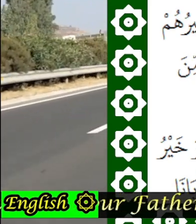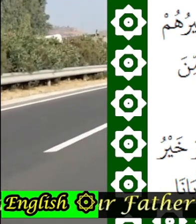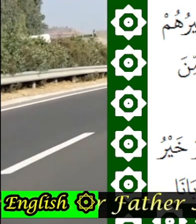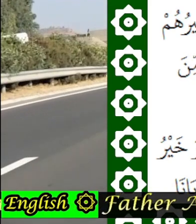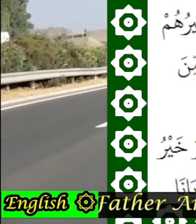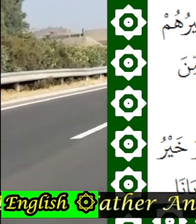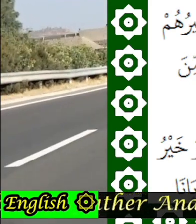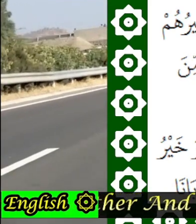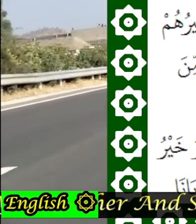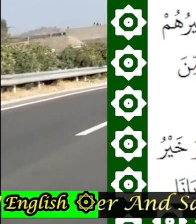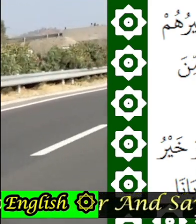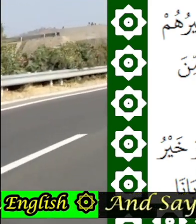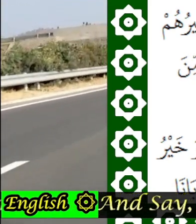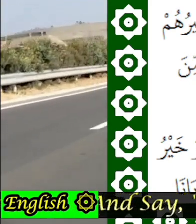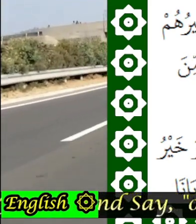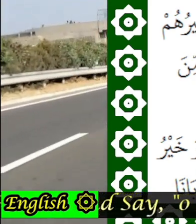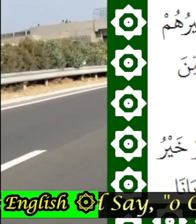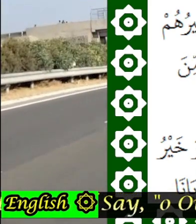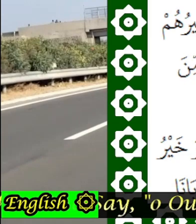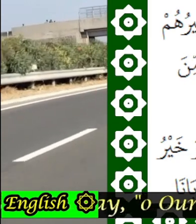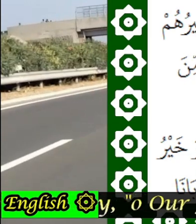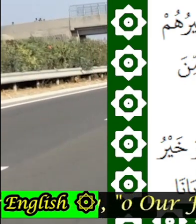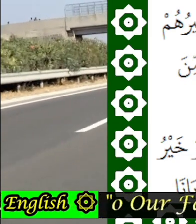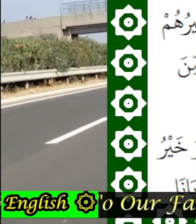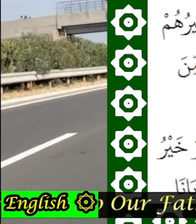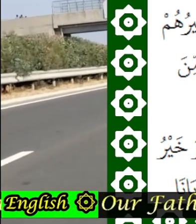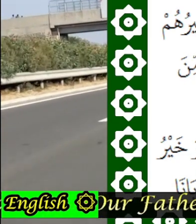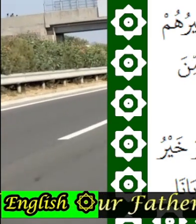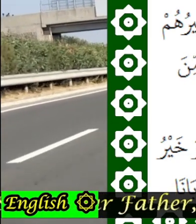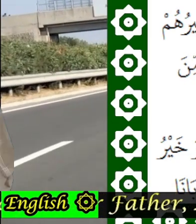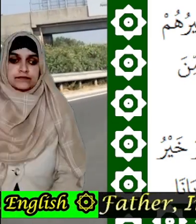لي أبي